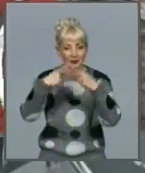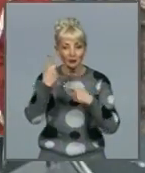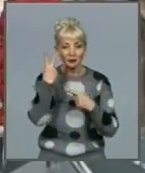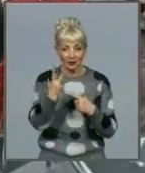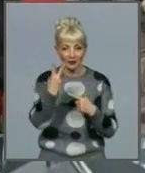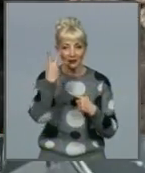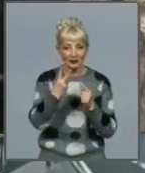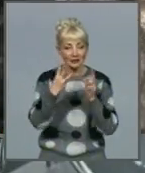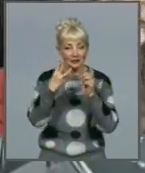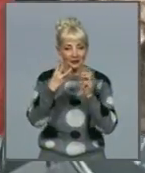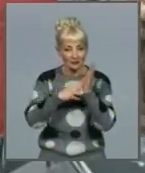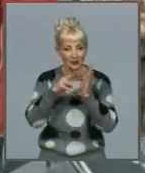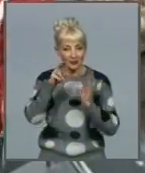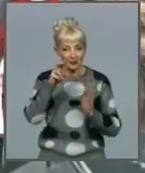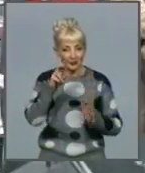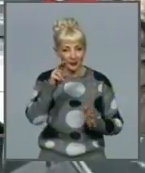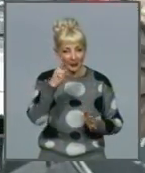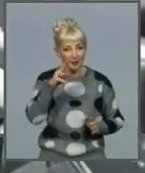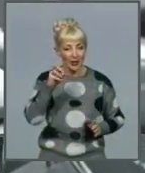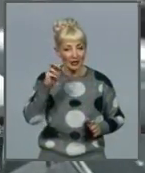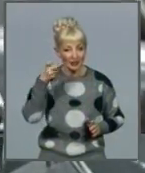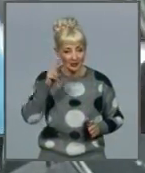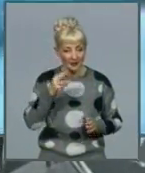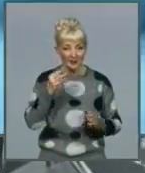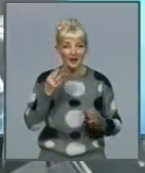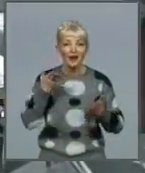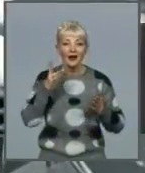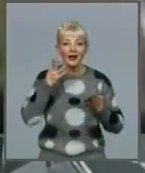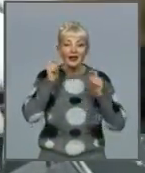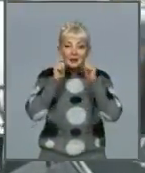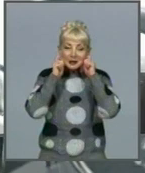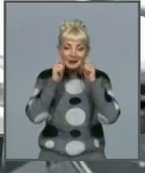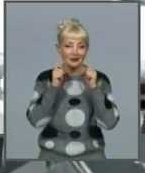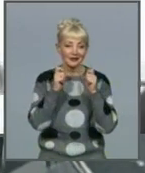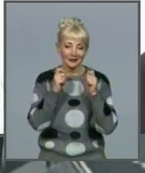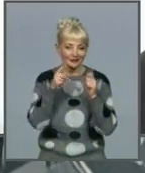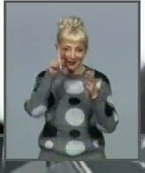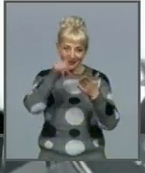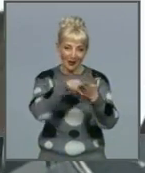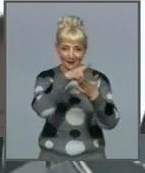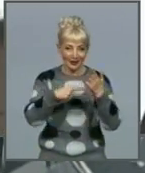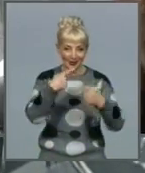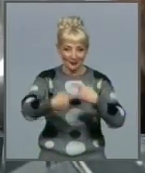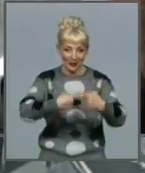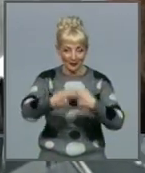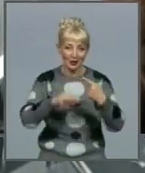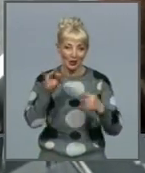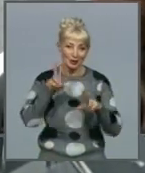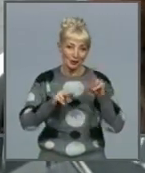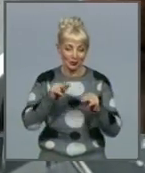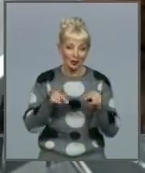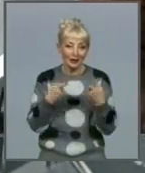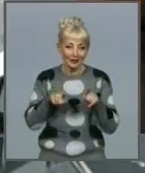навпаки, іменинники не приділяють особливої уваги повір'ям та вважають себе такими ж особливими, як і цей день.